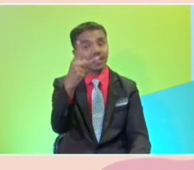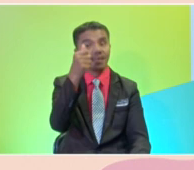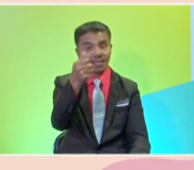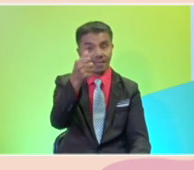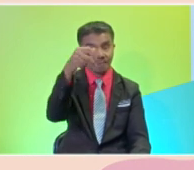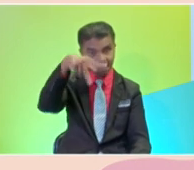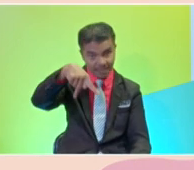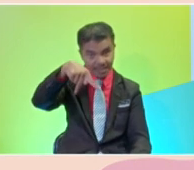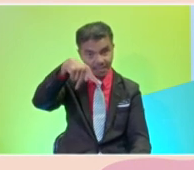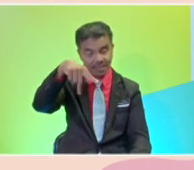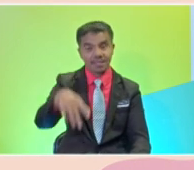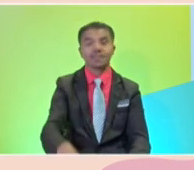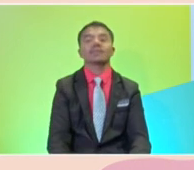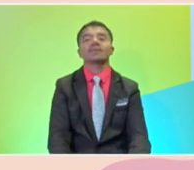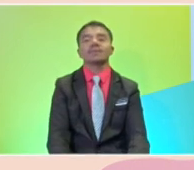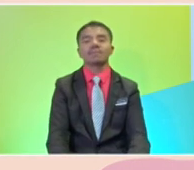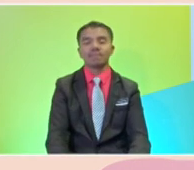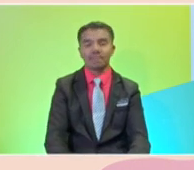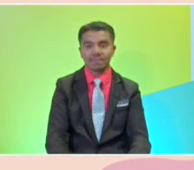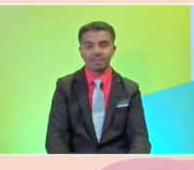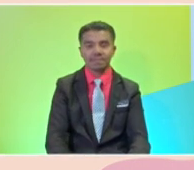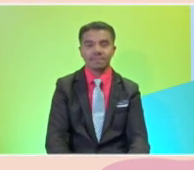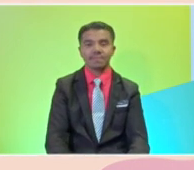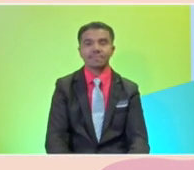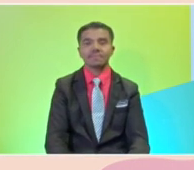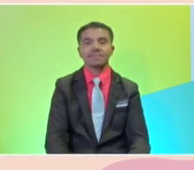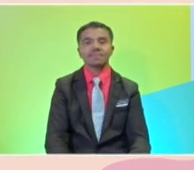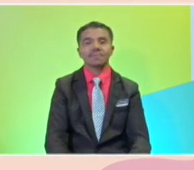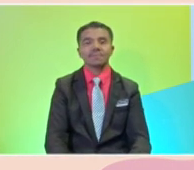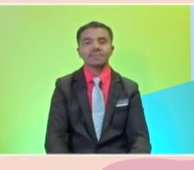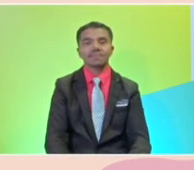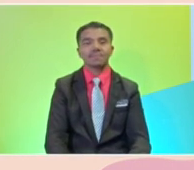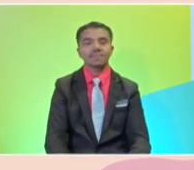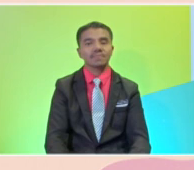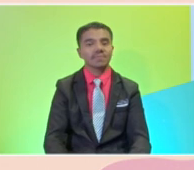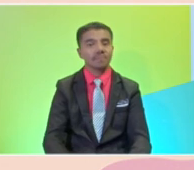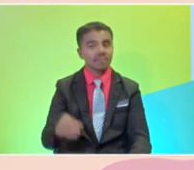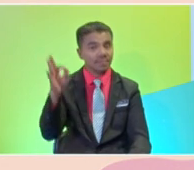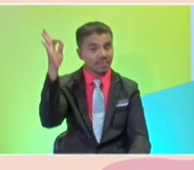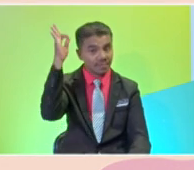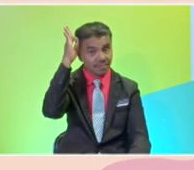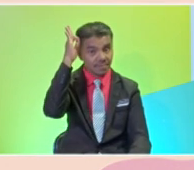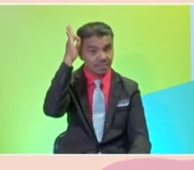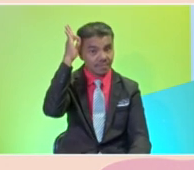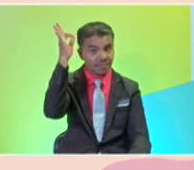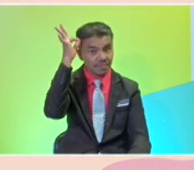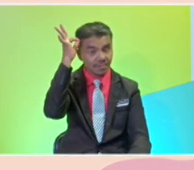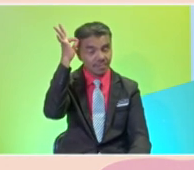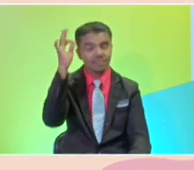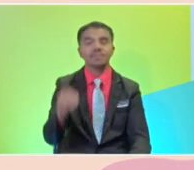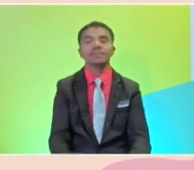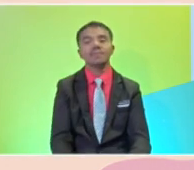apognitif efektif dan juga psikomotor kognitif ini adalah merujuk pada akal pengetahuan pelajar itu